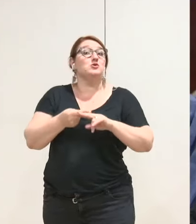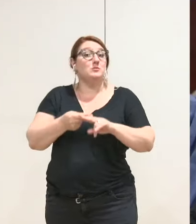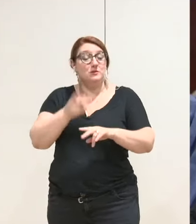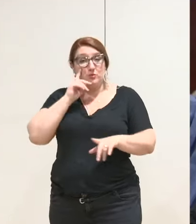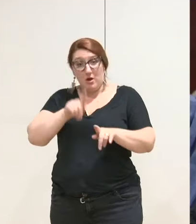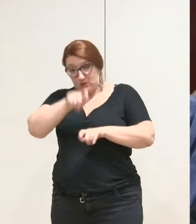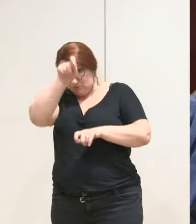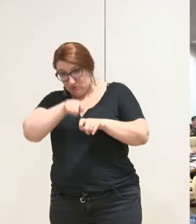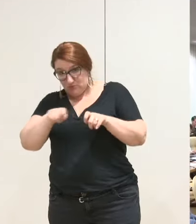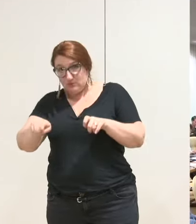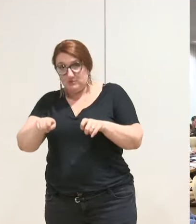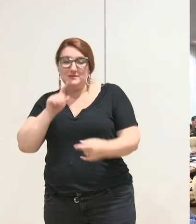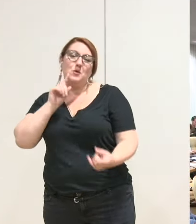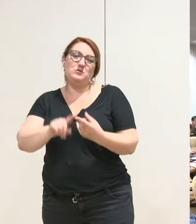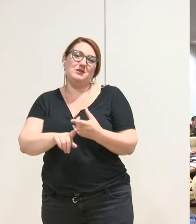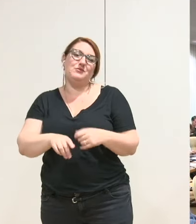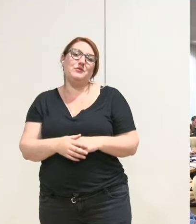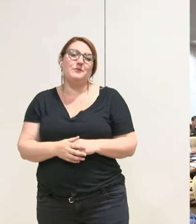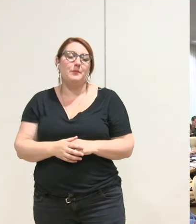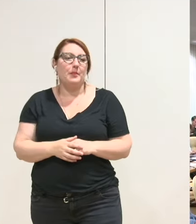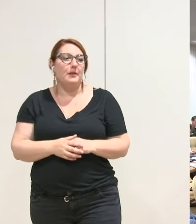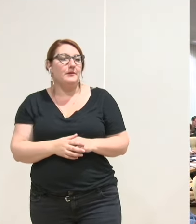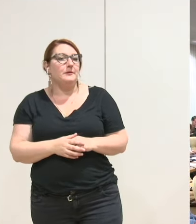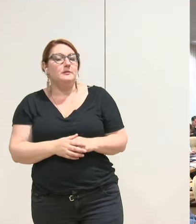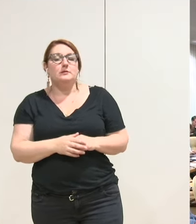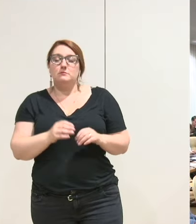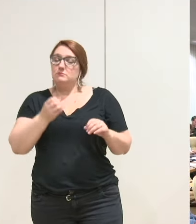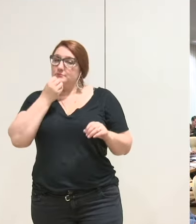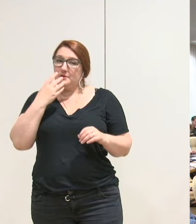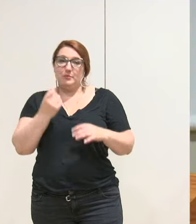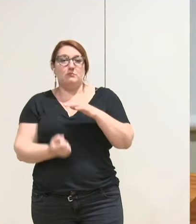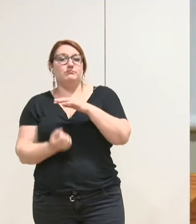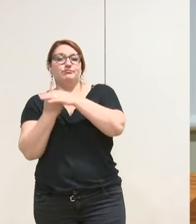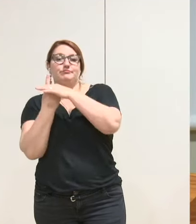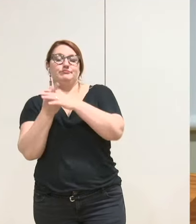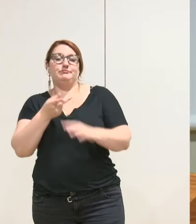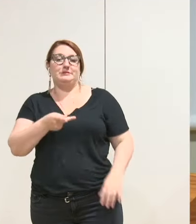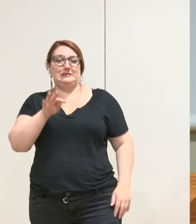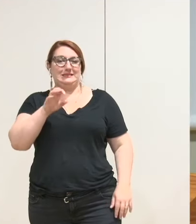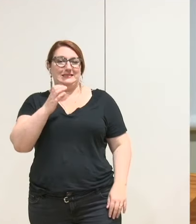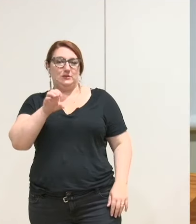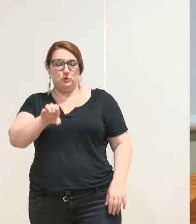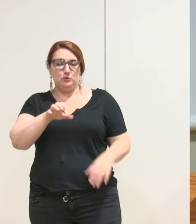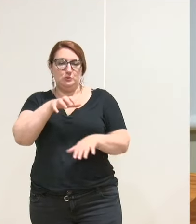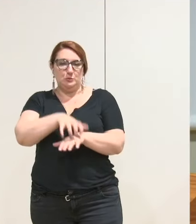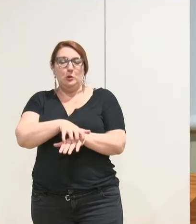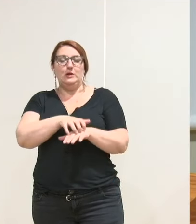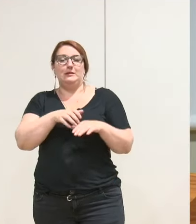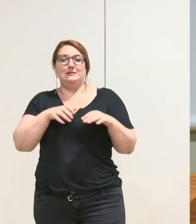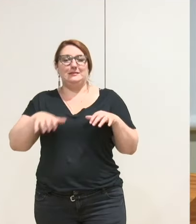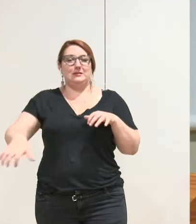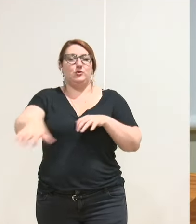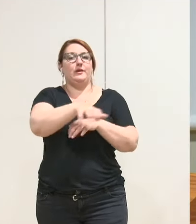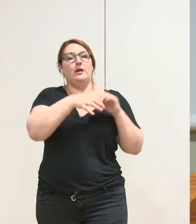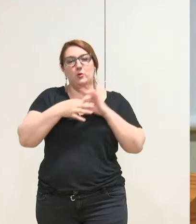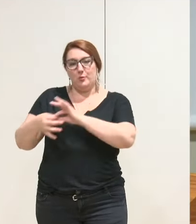actions menées très bien effectivement l'émergence de ce PTCE pô le territorial de coopération économique